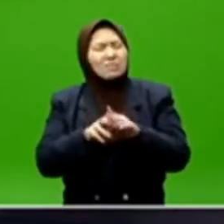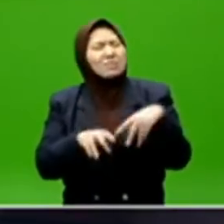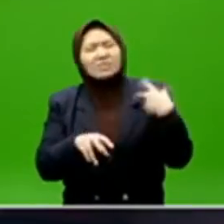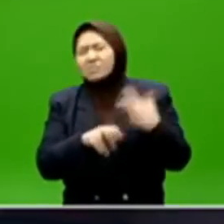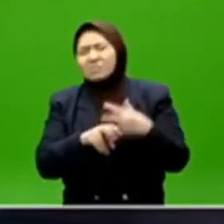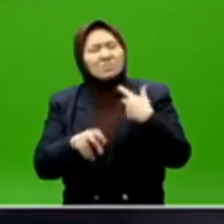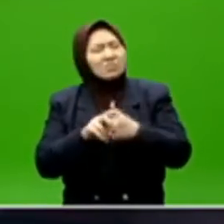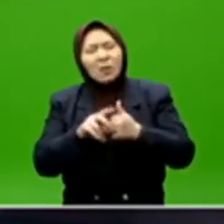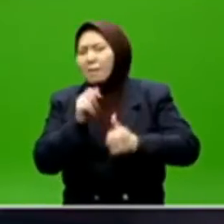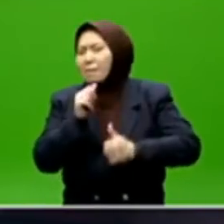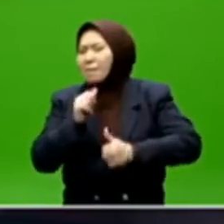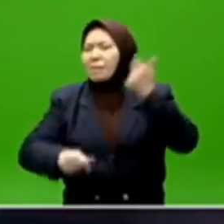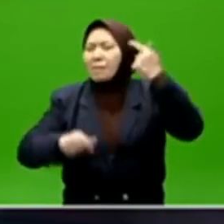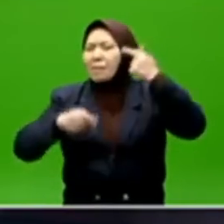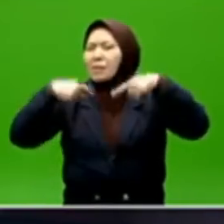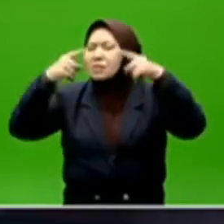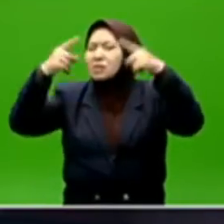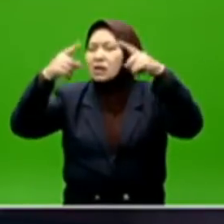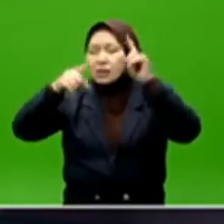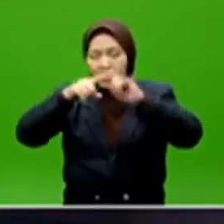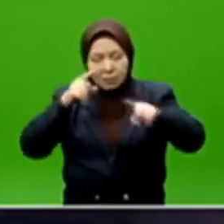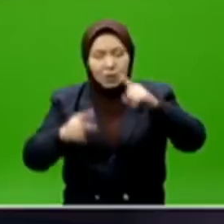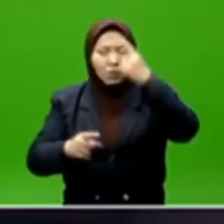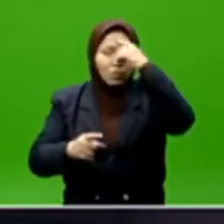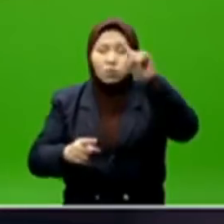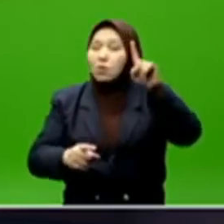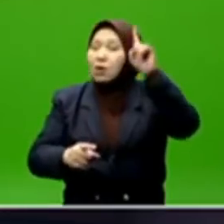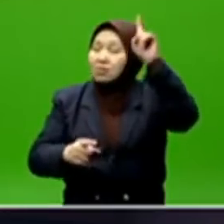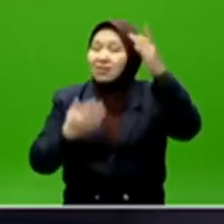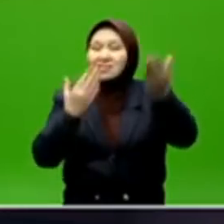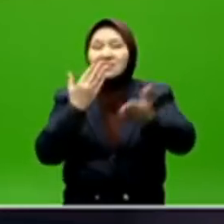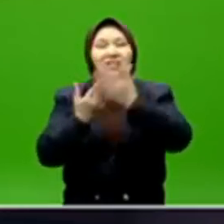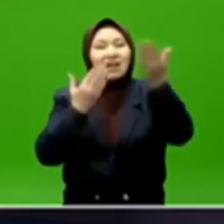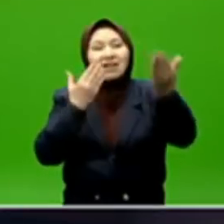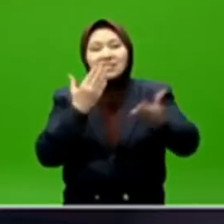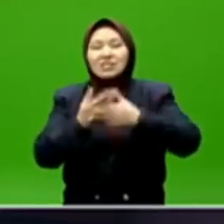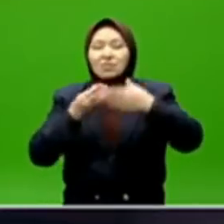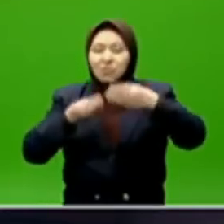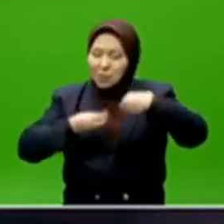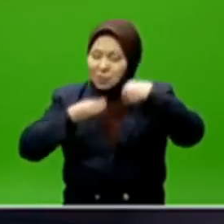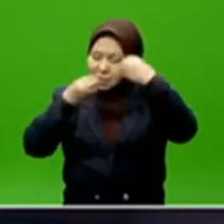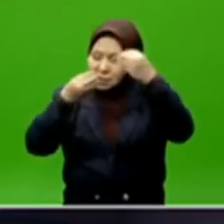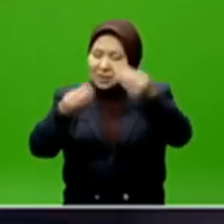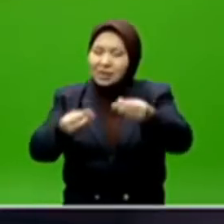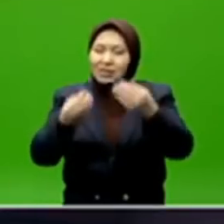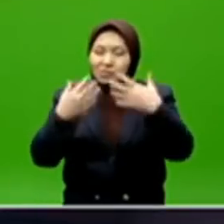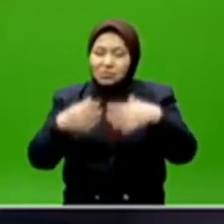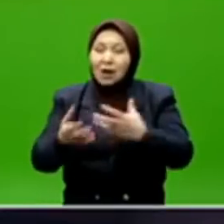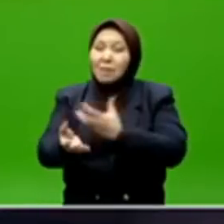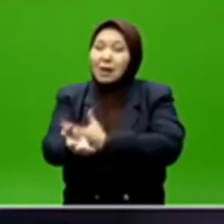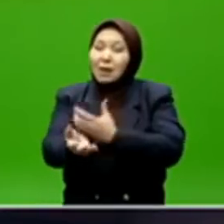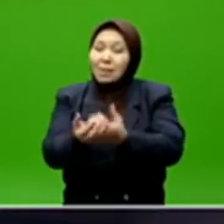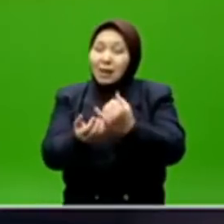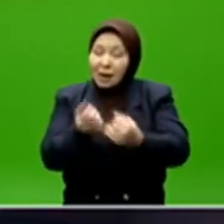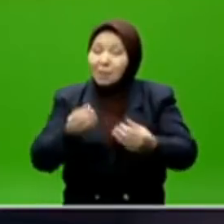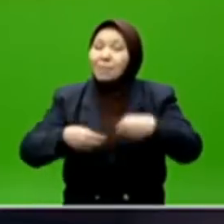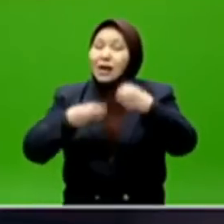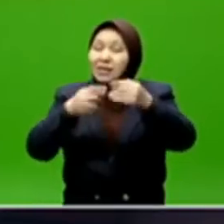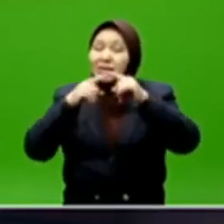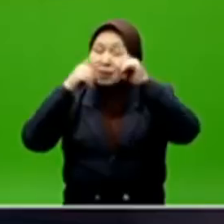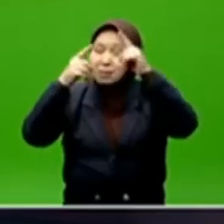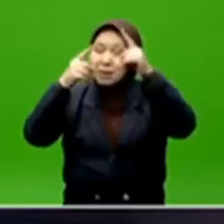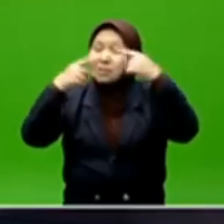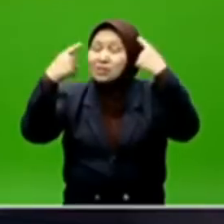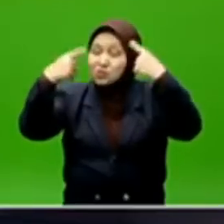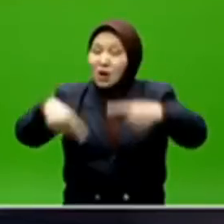menang, tetapi bagi Allah mudah sahaja untuk memberi zuriat ketika tua. Kalau Allah nak bagi kemenangan kepada perjuangan